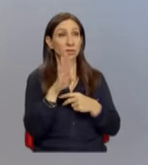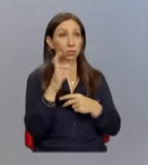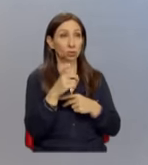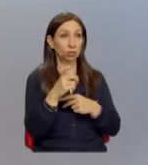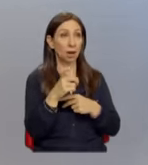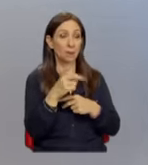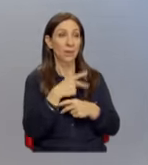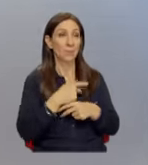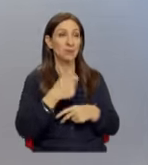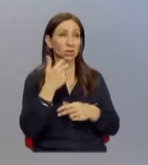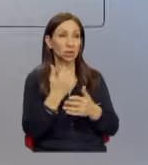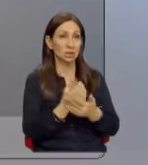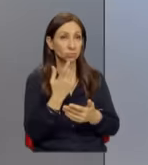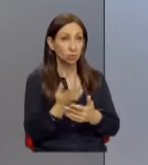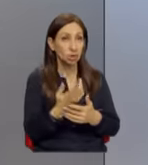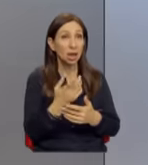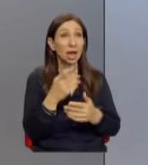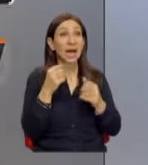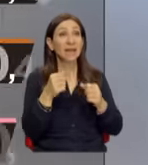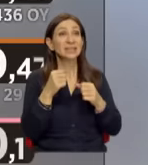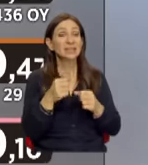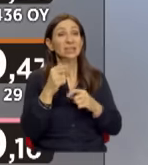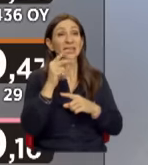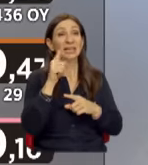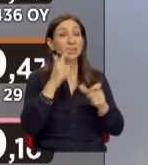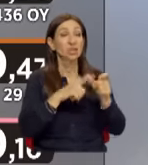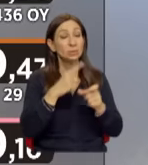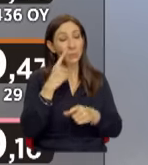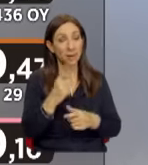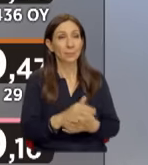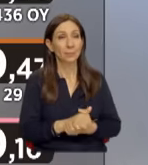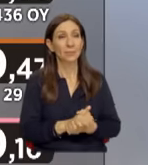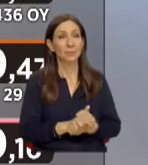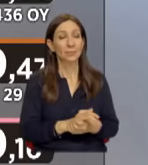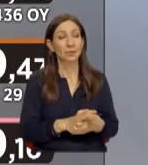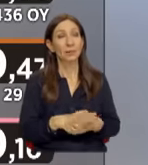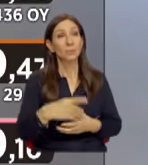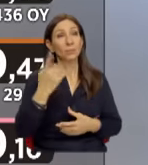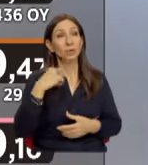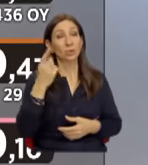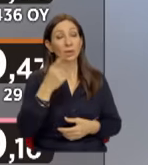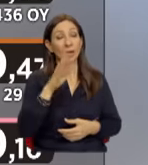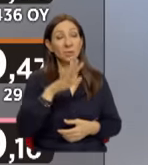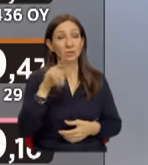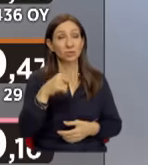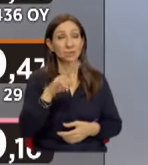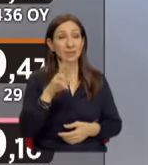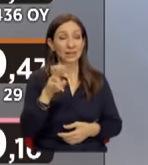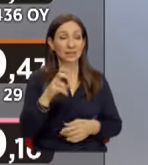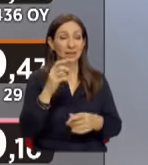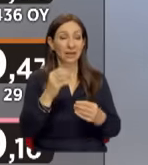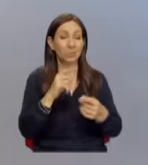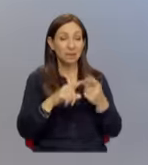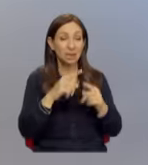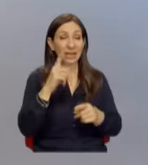%55,49 ile belediye başkanı seçildi. Erzincan ilçe gidelim. Bir önceki seçimde de %55,28 ile İYİ